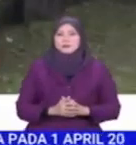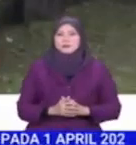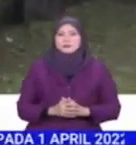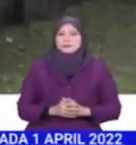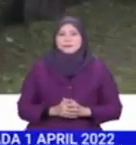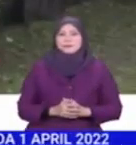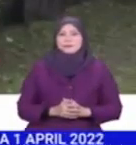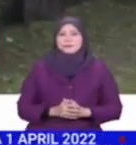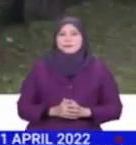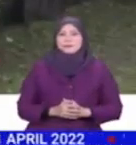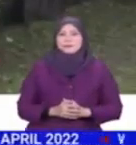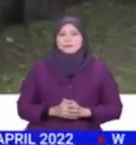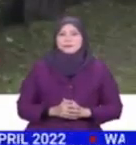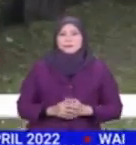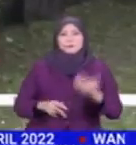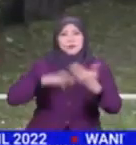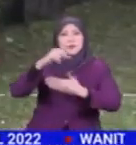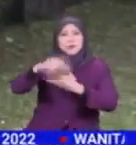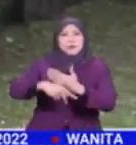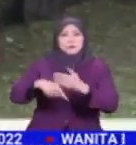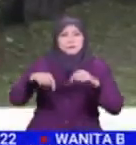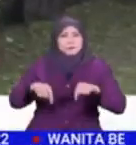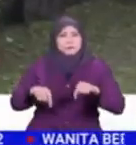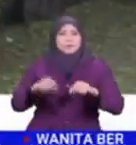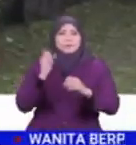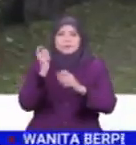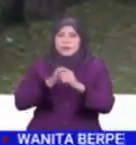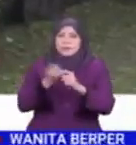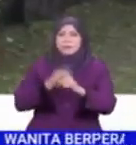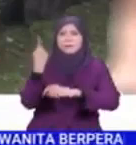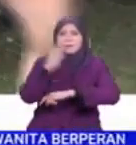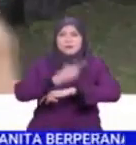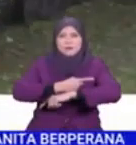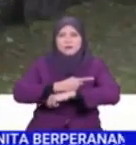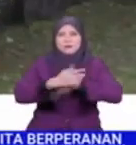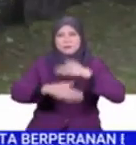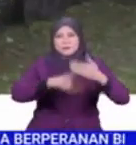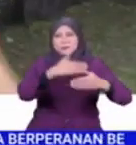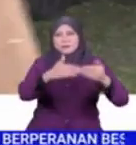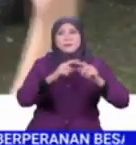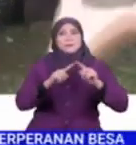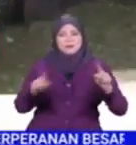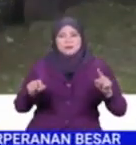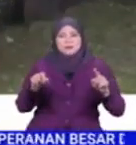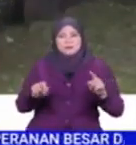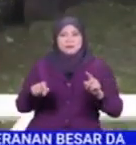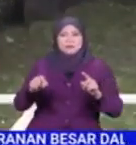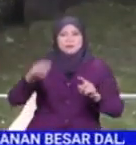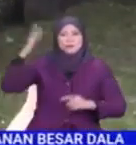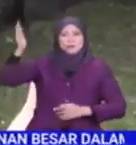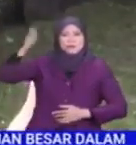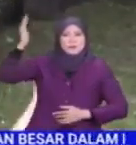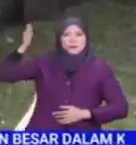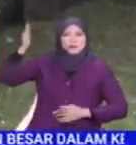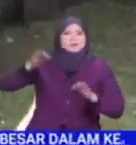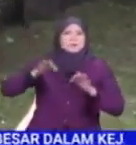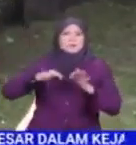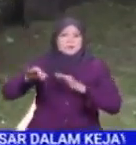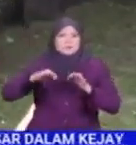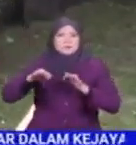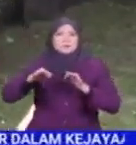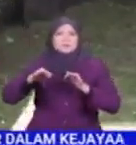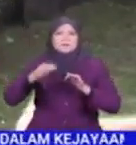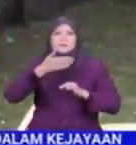ini Siti Mini dijalankan setiap hari tapi ini merupakan satu perbuatan yang lebih besar supaya